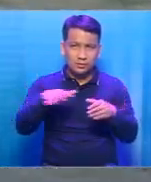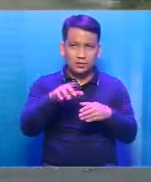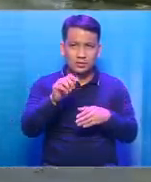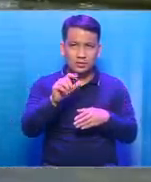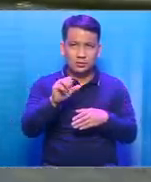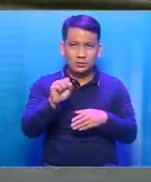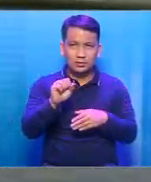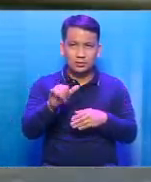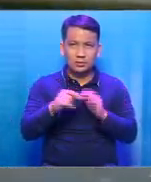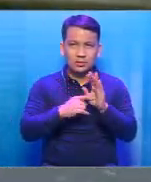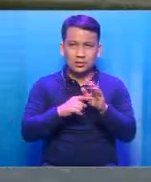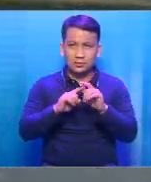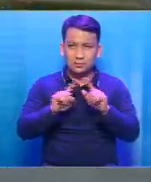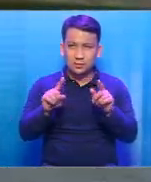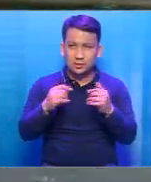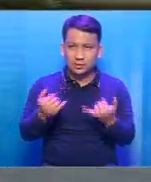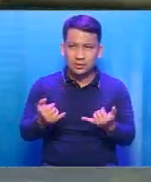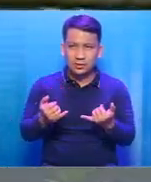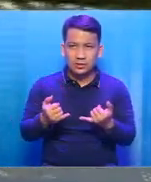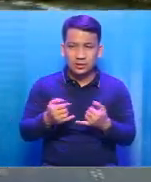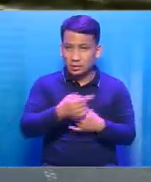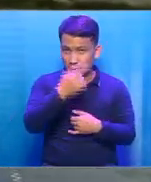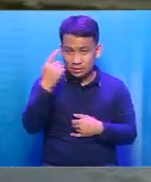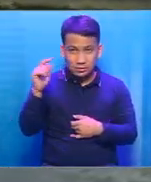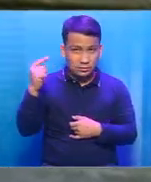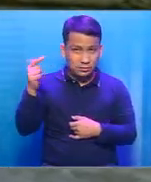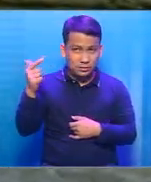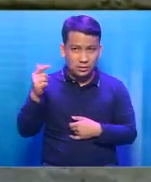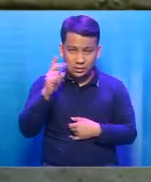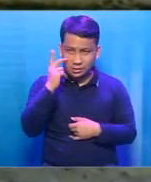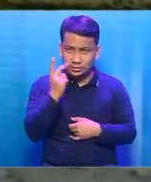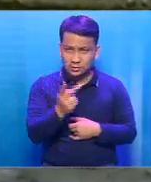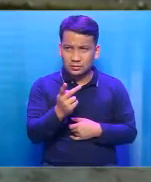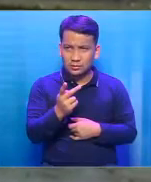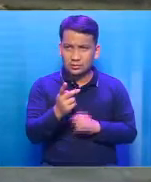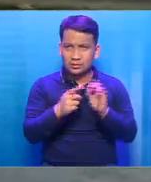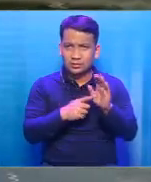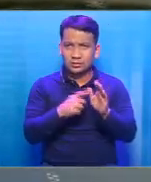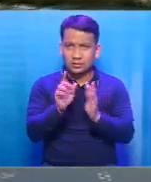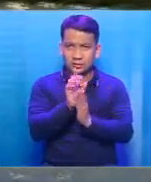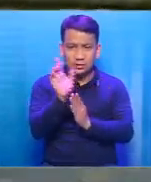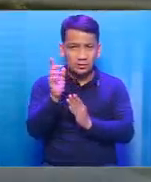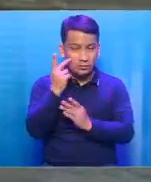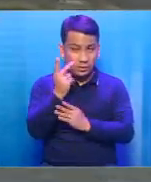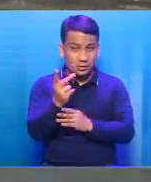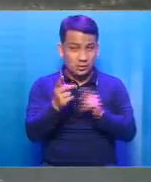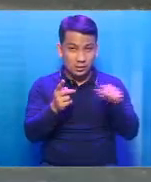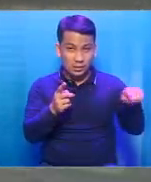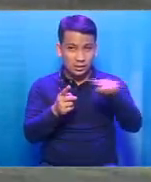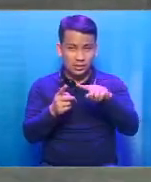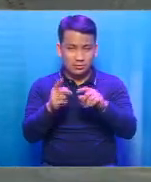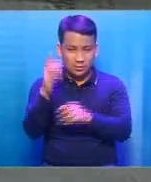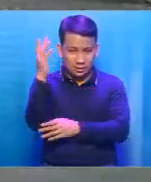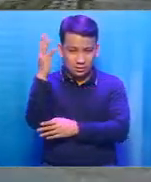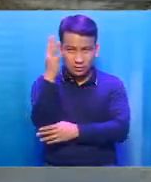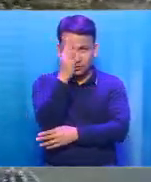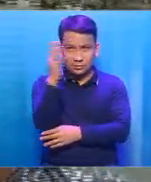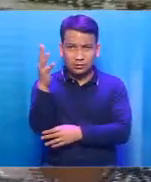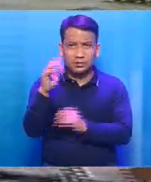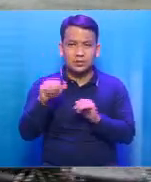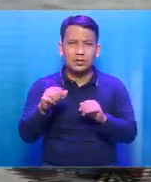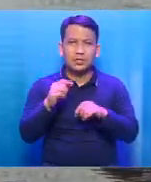Talisay, Batangas. Pero ngayon, kulay berde na at kita na ang mga sanga ng puno na ayon sa mga residente